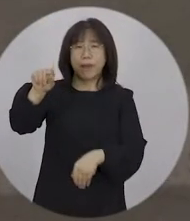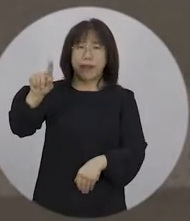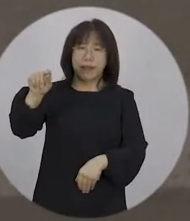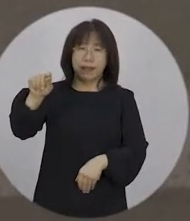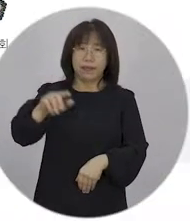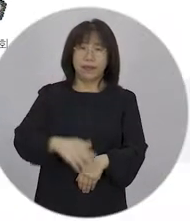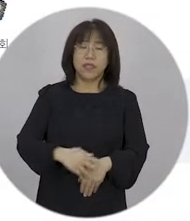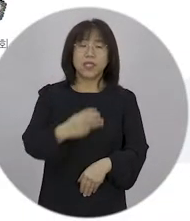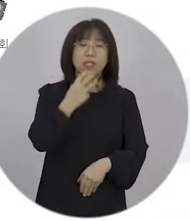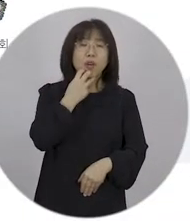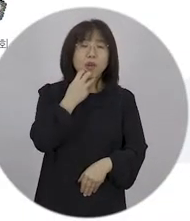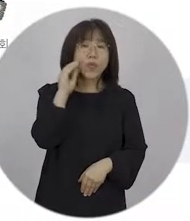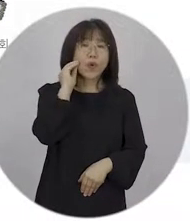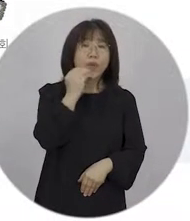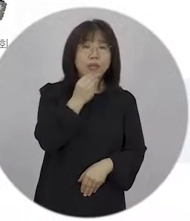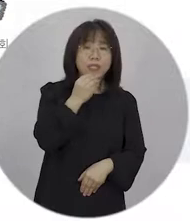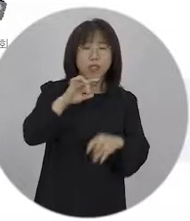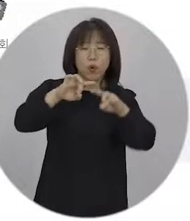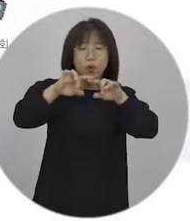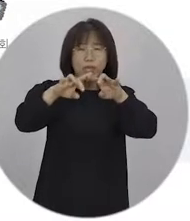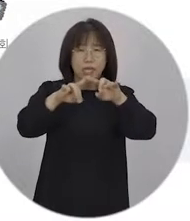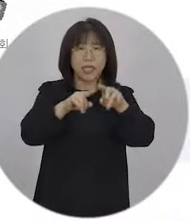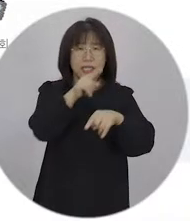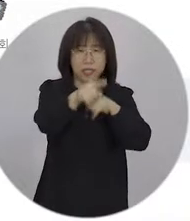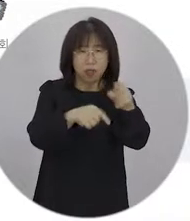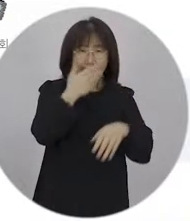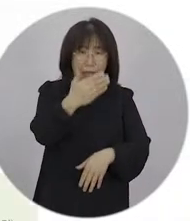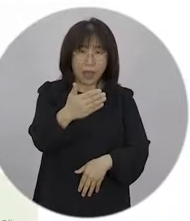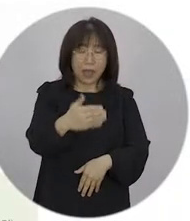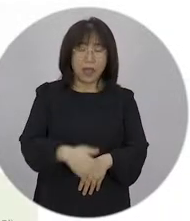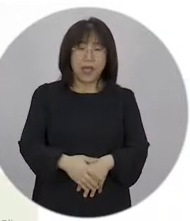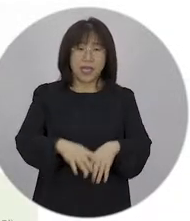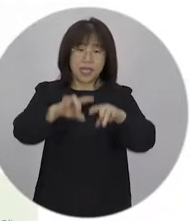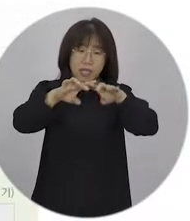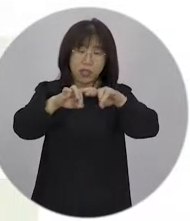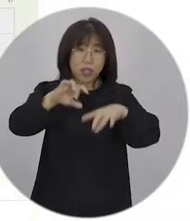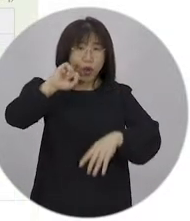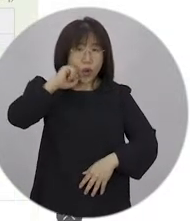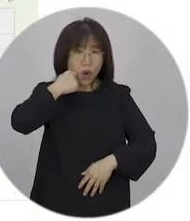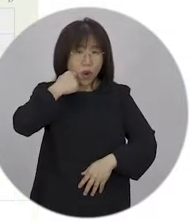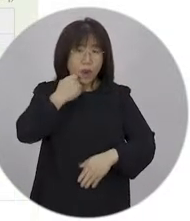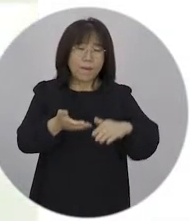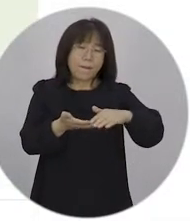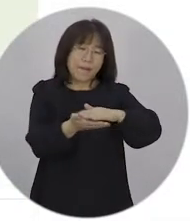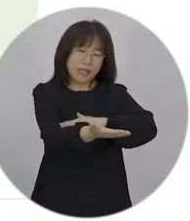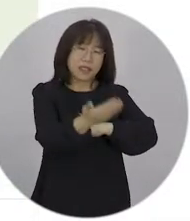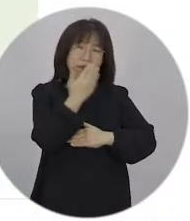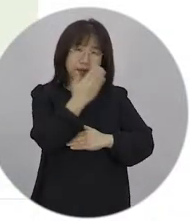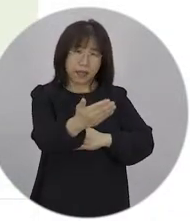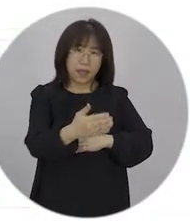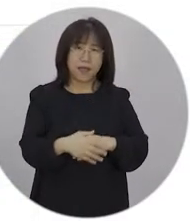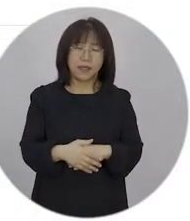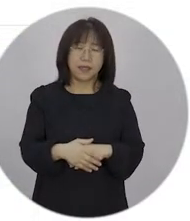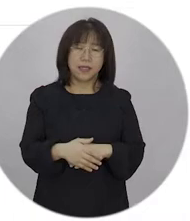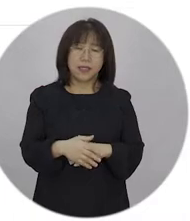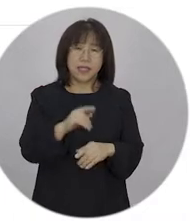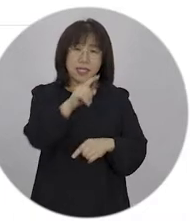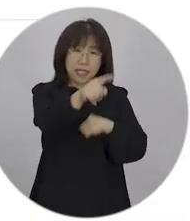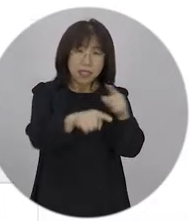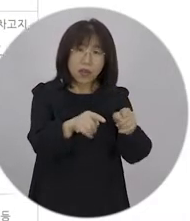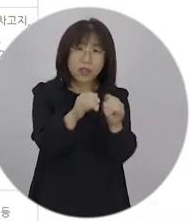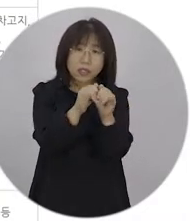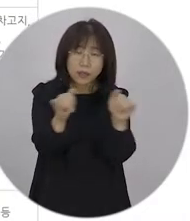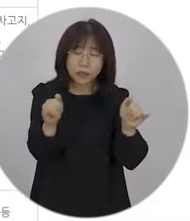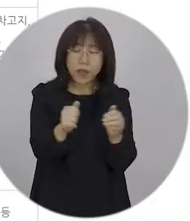만기입니다. 신청은 서울시 홈페이지에서 온라인으로 받으며 인터넷이 어려운 분들을 위해 팩스로도 가능합니다.